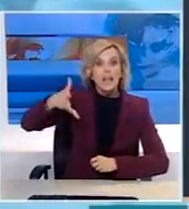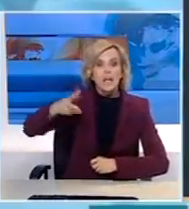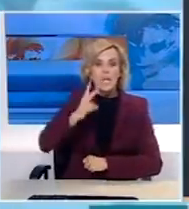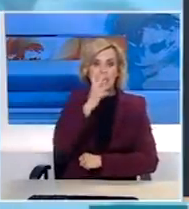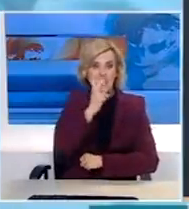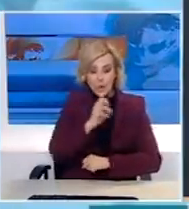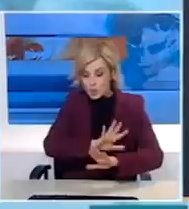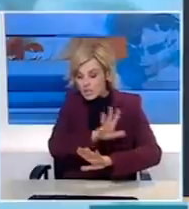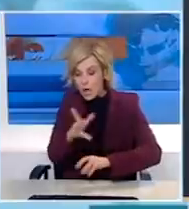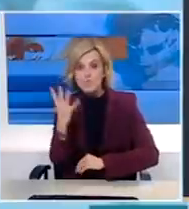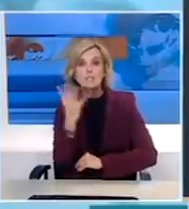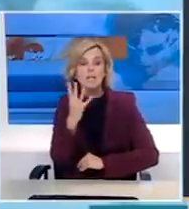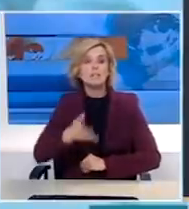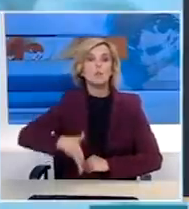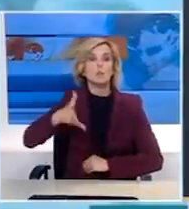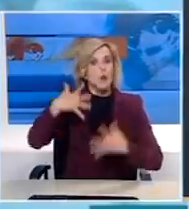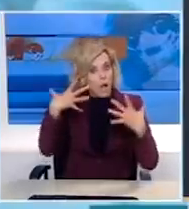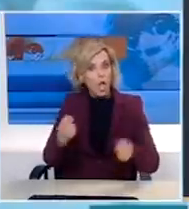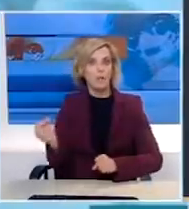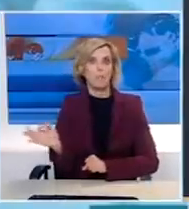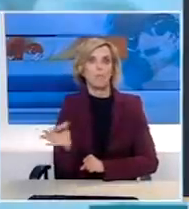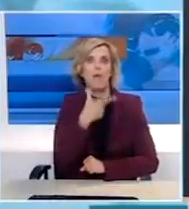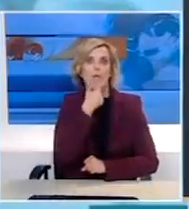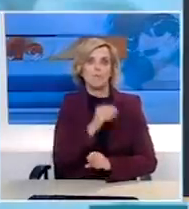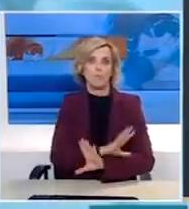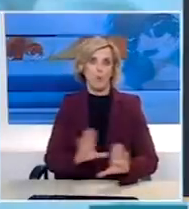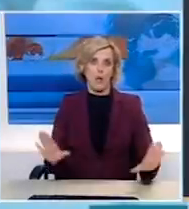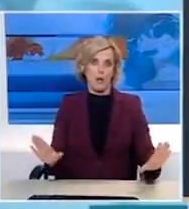έως 44 ετών.